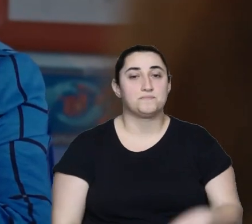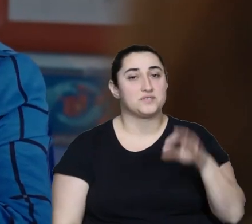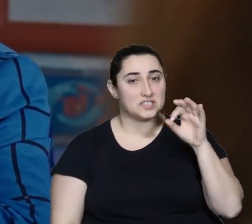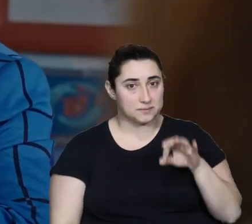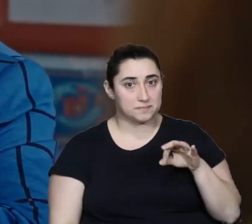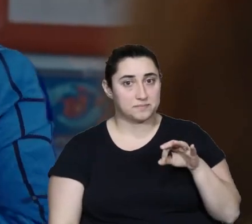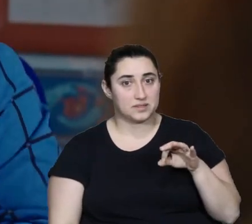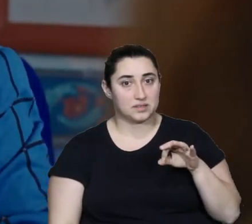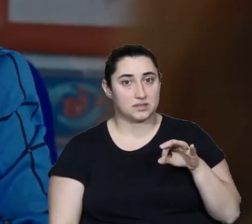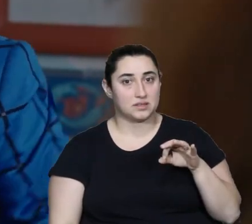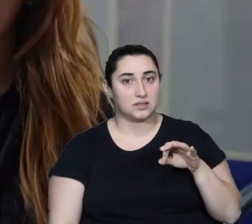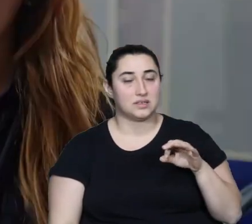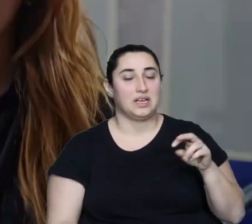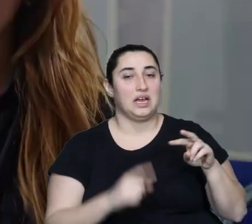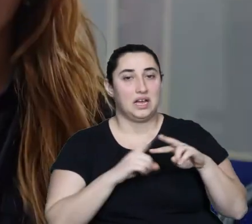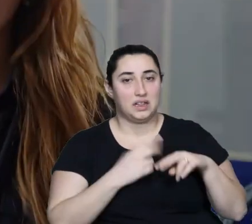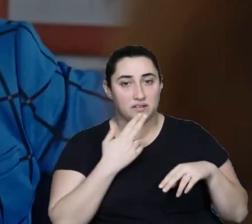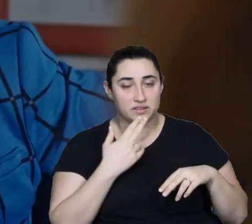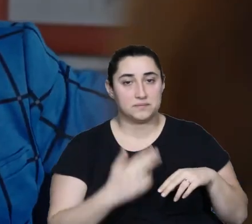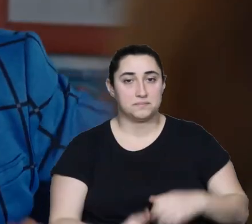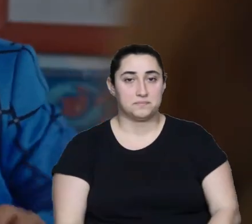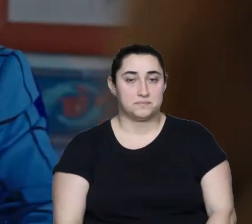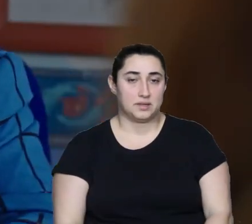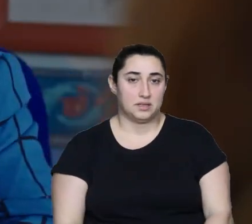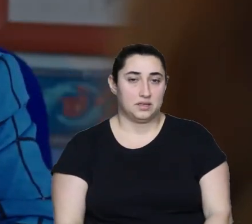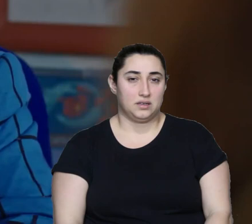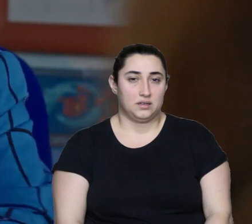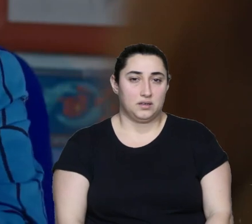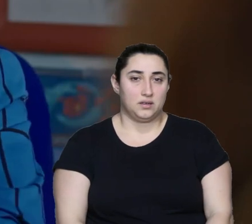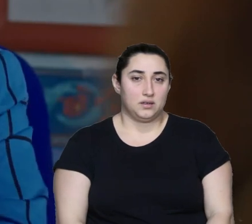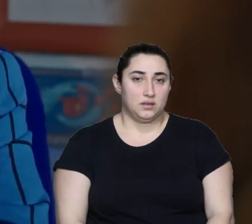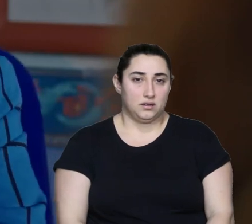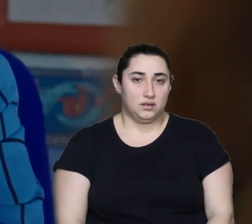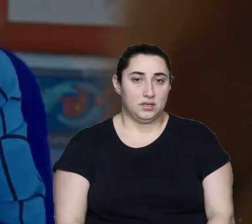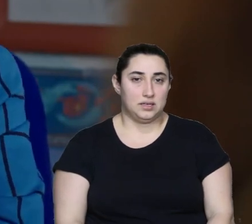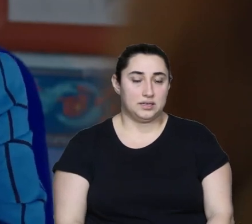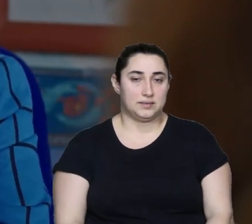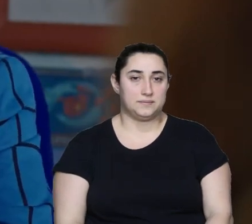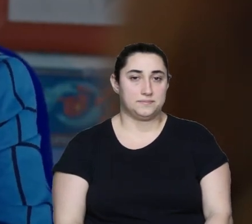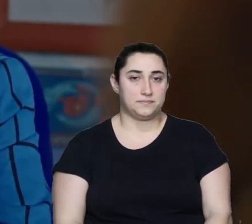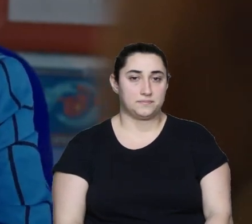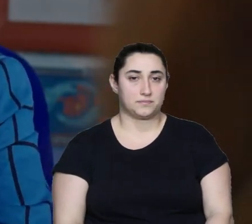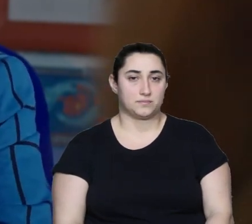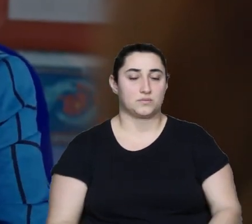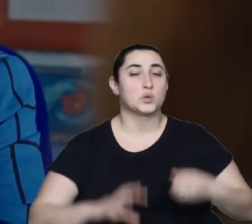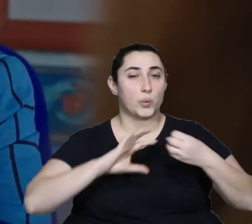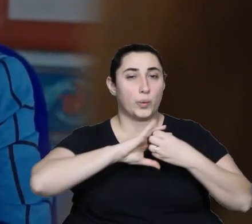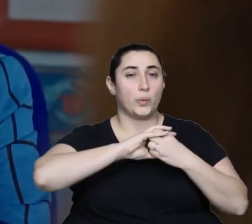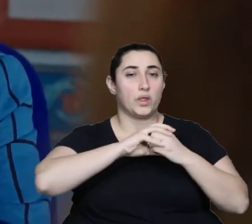Şimdi... Desteği masadan kaydı, toparlandı. Alev Hanım. Bir kere